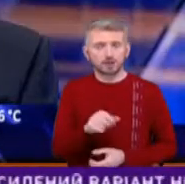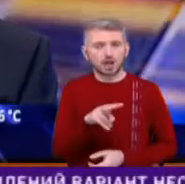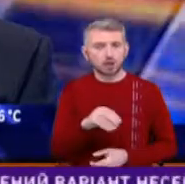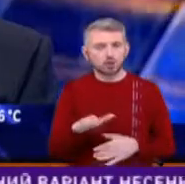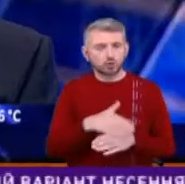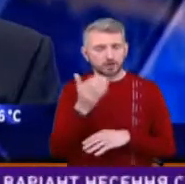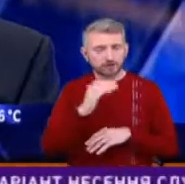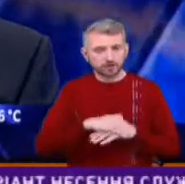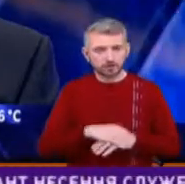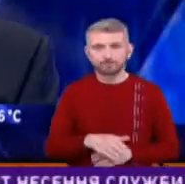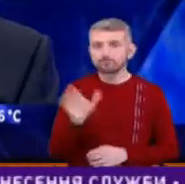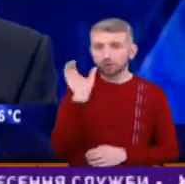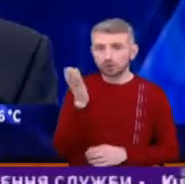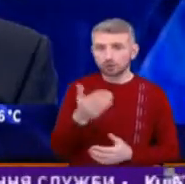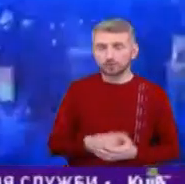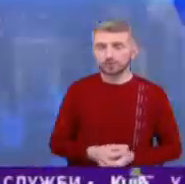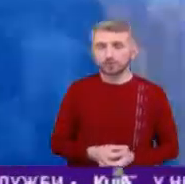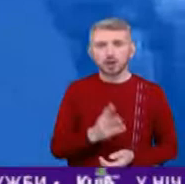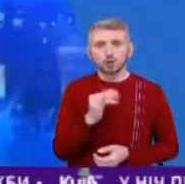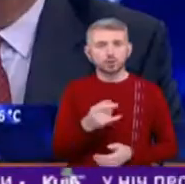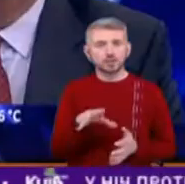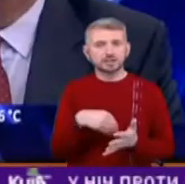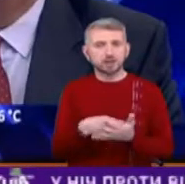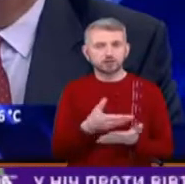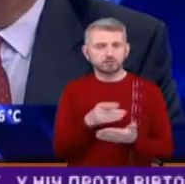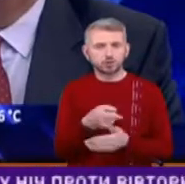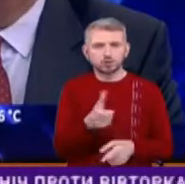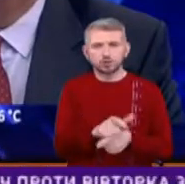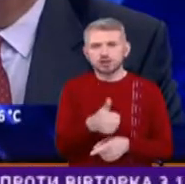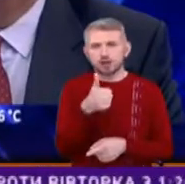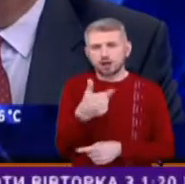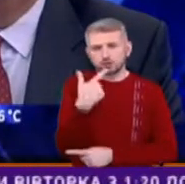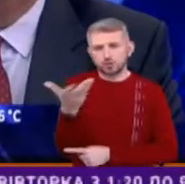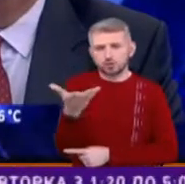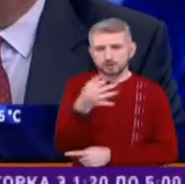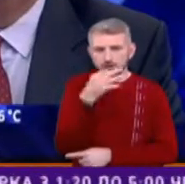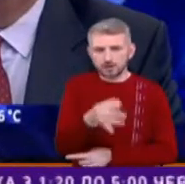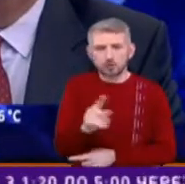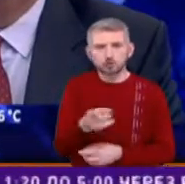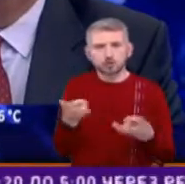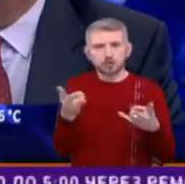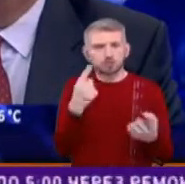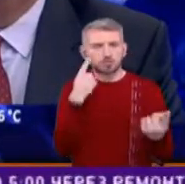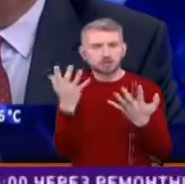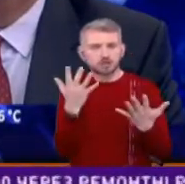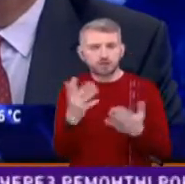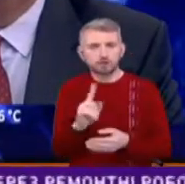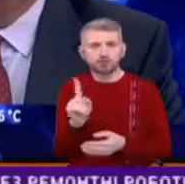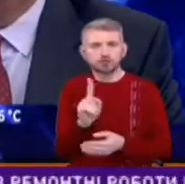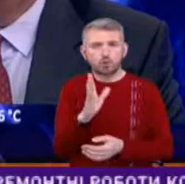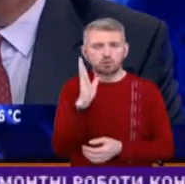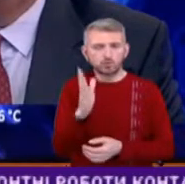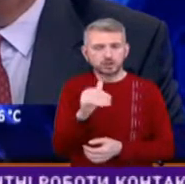добрий вечір. Да, слухаємо. Ну, значить, ви дуже гарну річ сказали, що треба представити, що